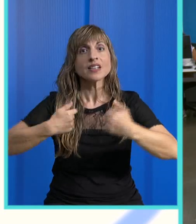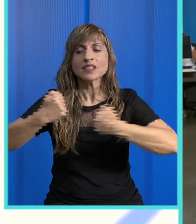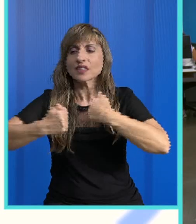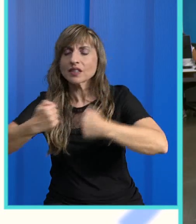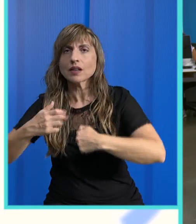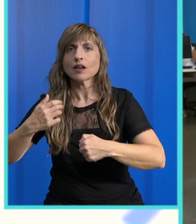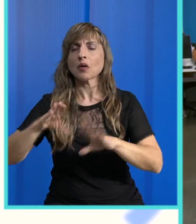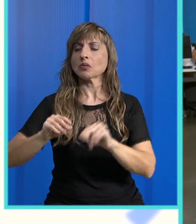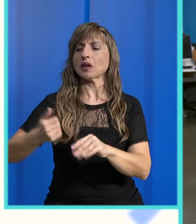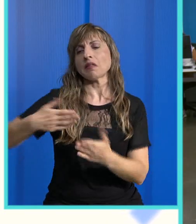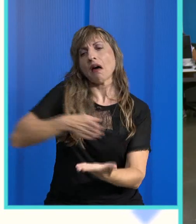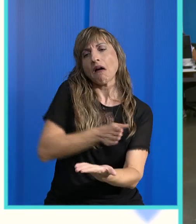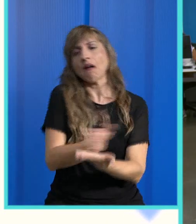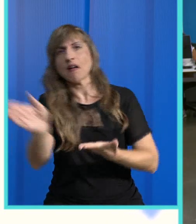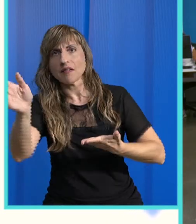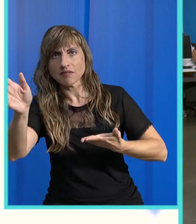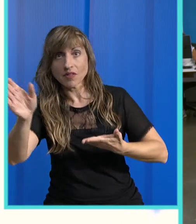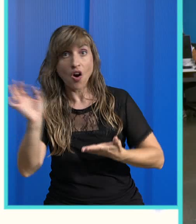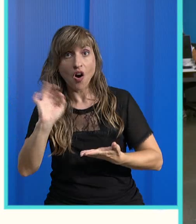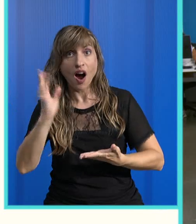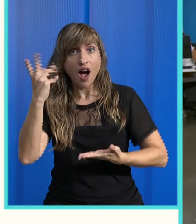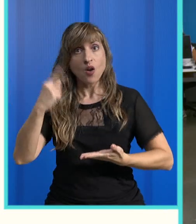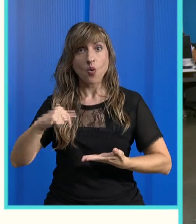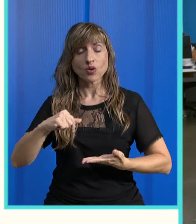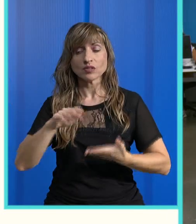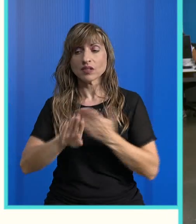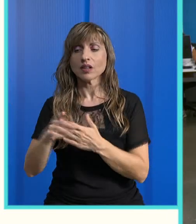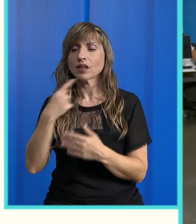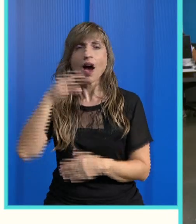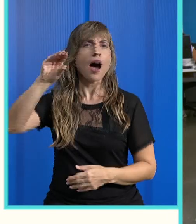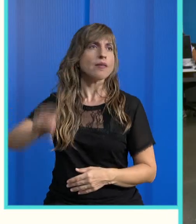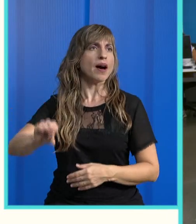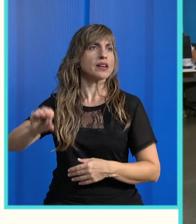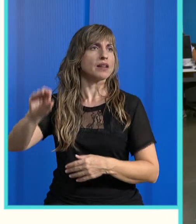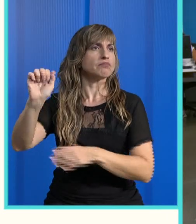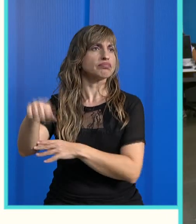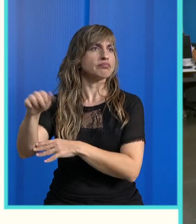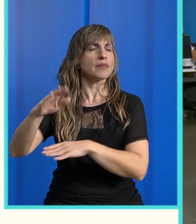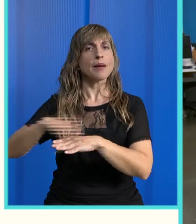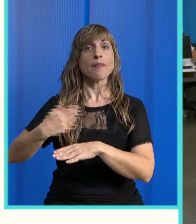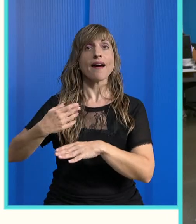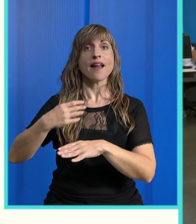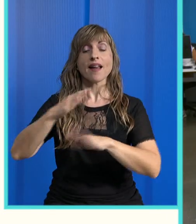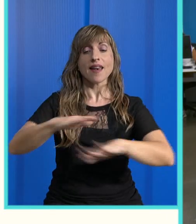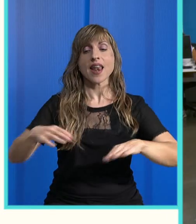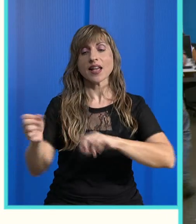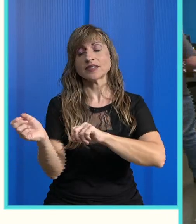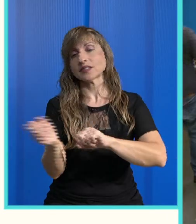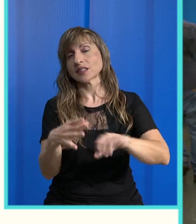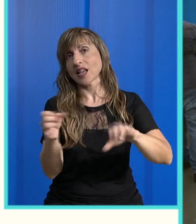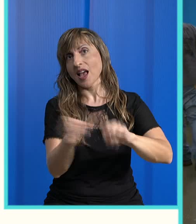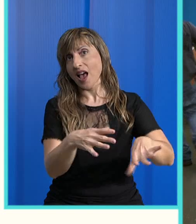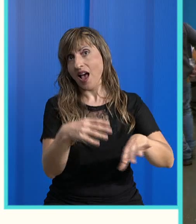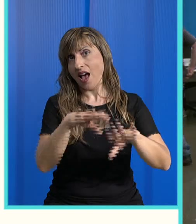utilitzen el barri com a dracera o d'altres que segons expliquen els veïns aparquen en qualsevol indret per deixar els infants a l'escola